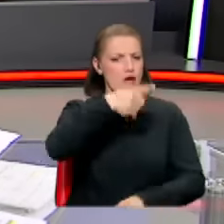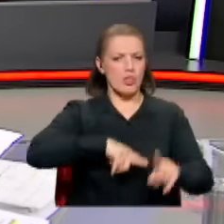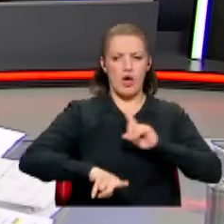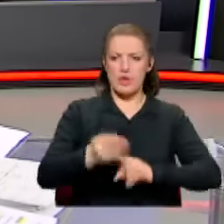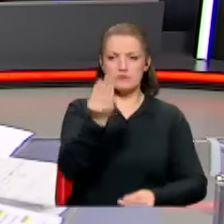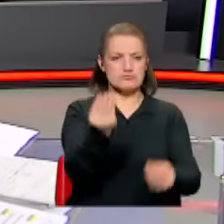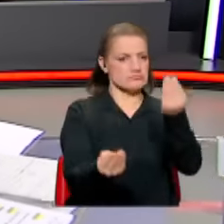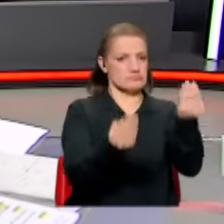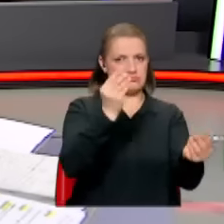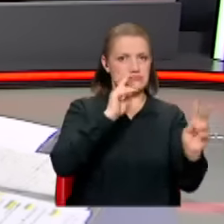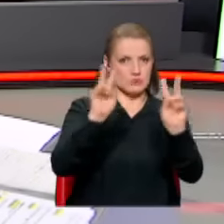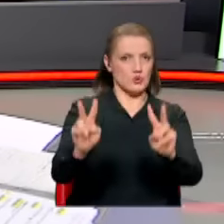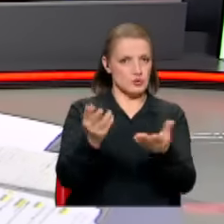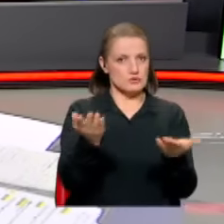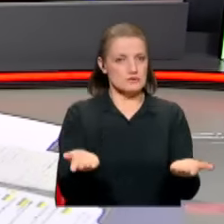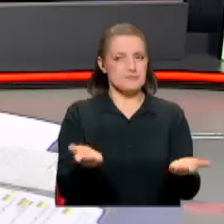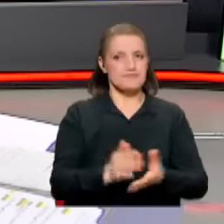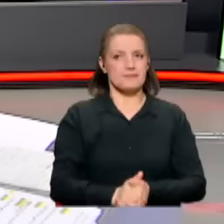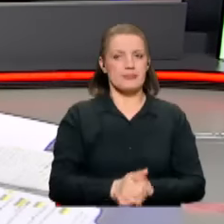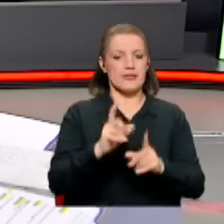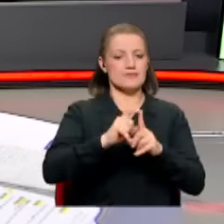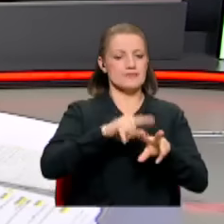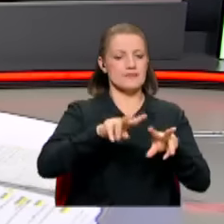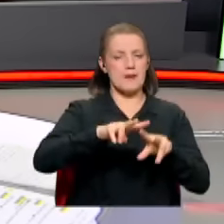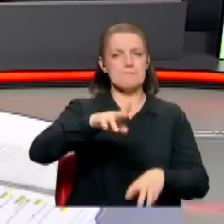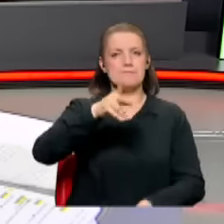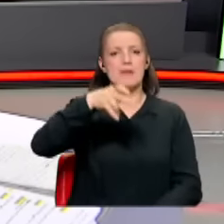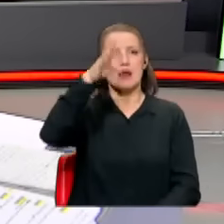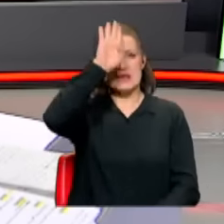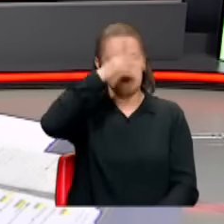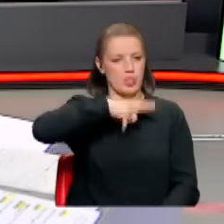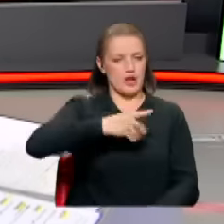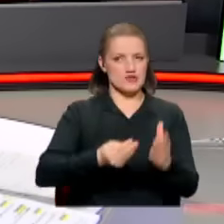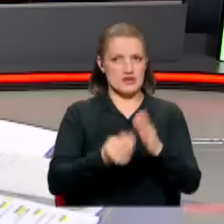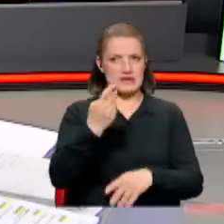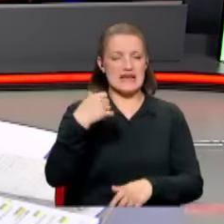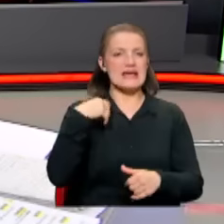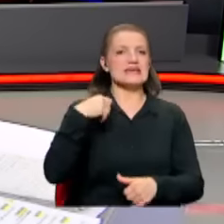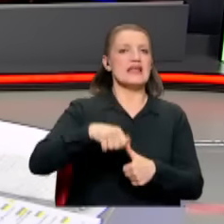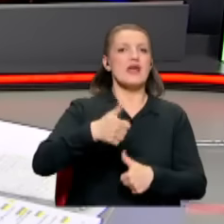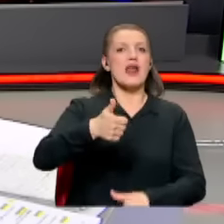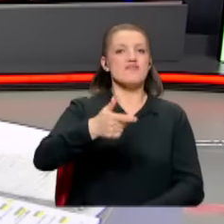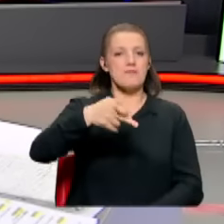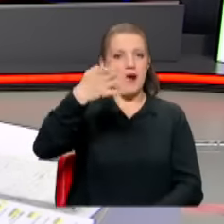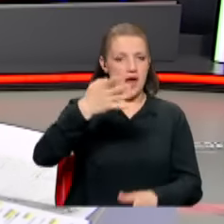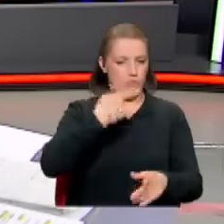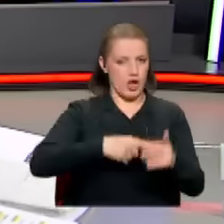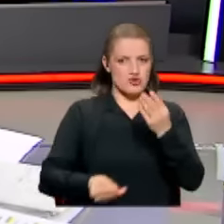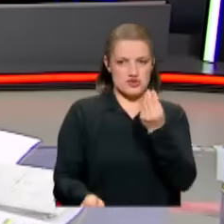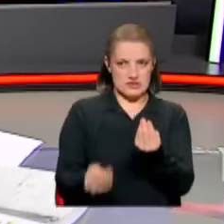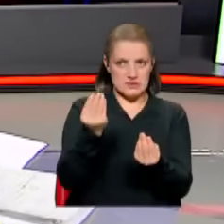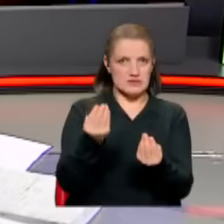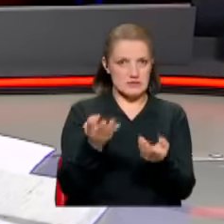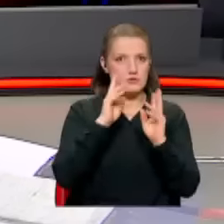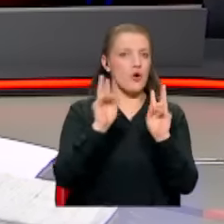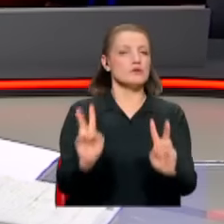çıkarttı. Gördüğünüz gibi herkes. DEM Partisi de İstanbul'da aday çıkarttı. Yeniden Refah da çıkarttı. Herkes çıkarttı. Evet.